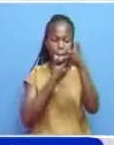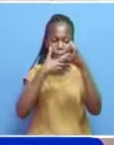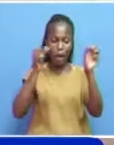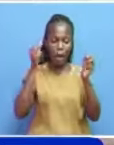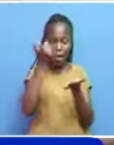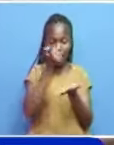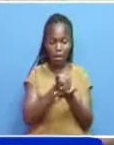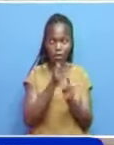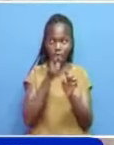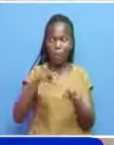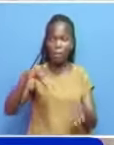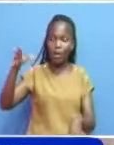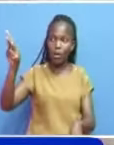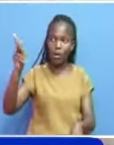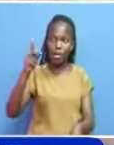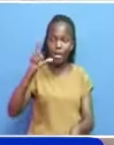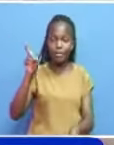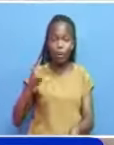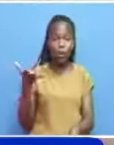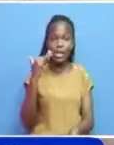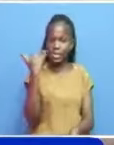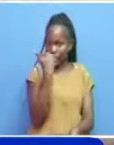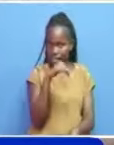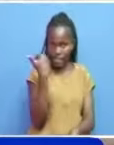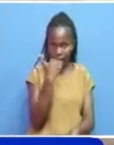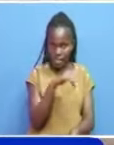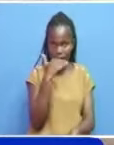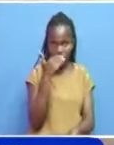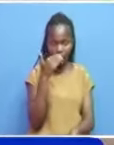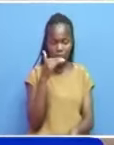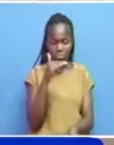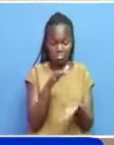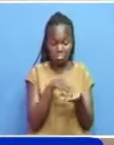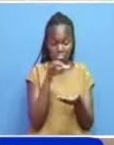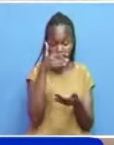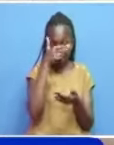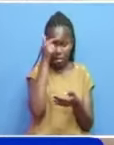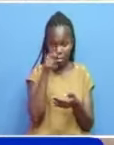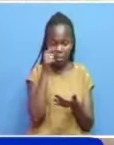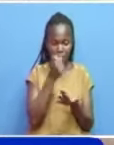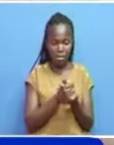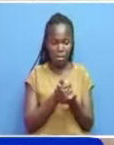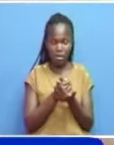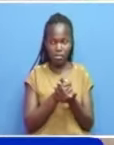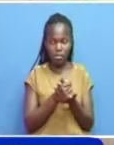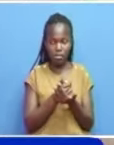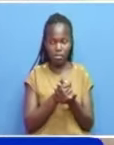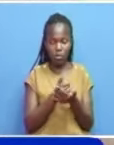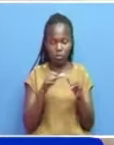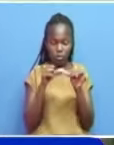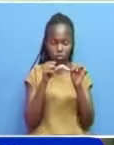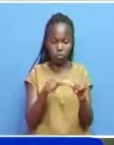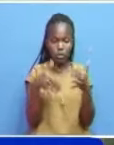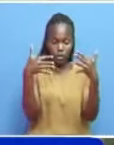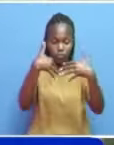President ilembetani ya Kiimani dhila munini wa kerigadhi gashagwa ukungudhulwa ni kuidhi wa kivila kietete na kiende ya kuwete